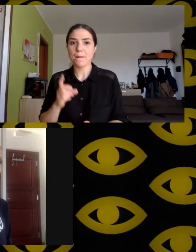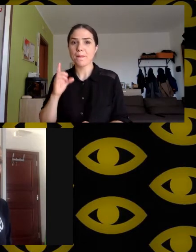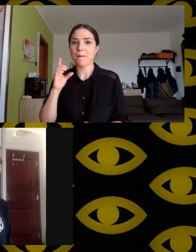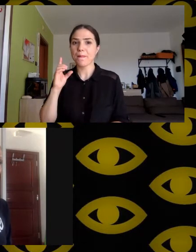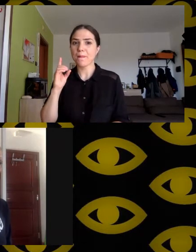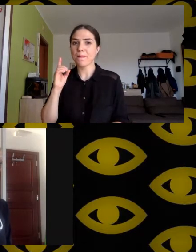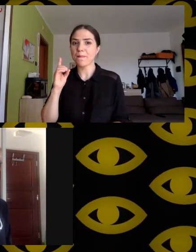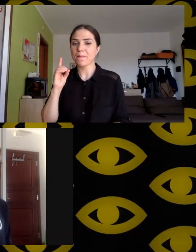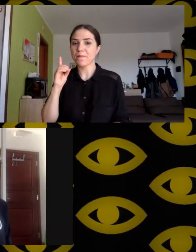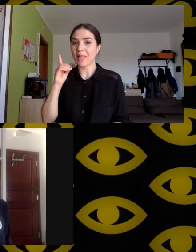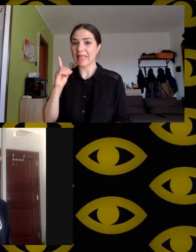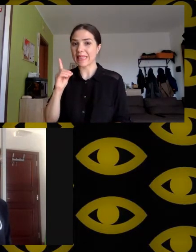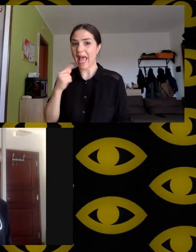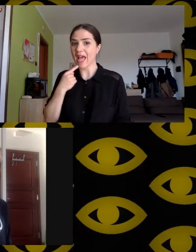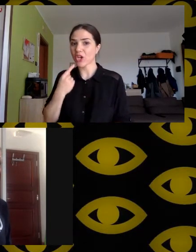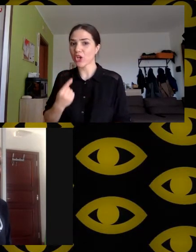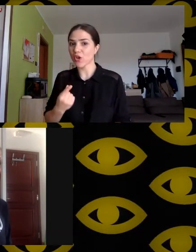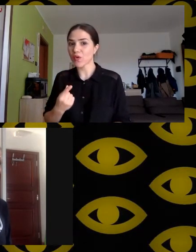ti avrei voluto chiedere proprio qui.